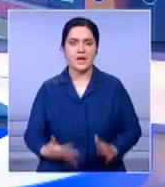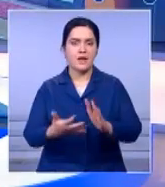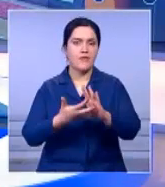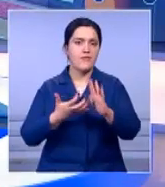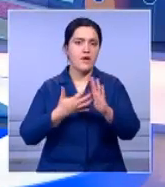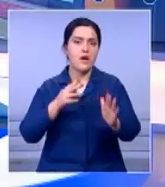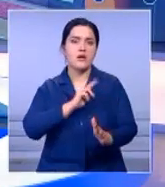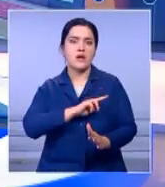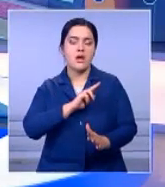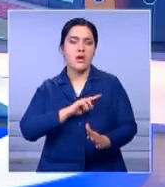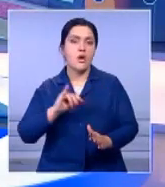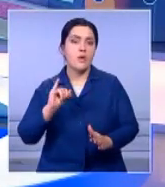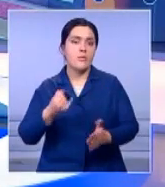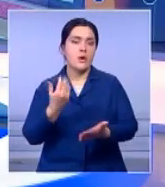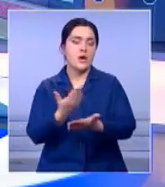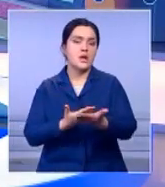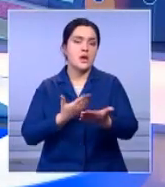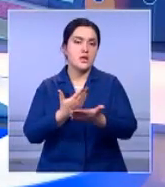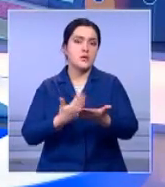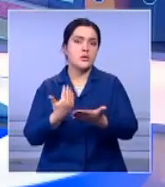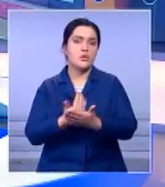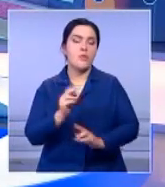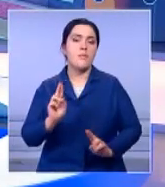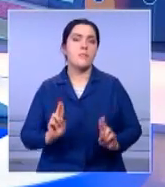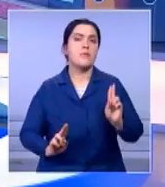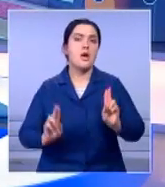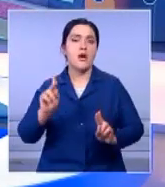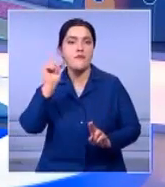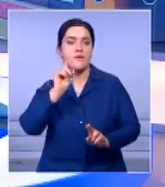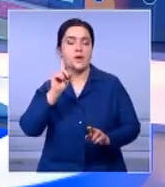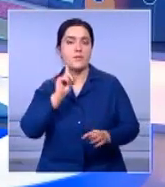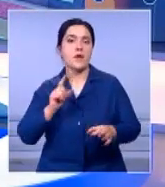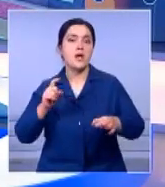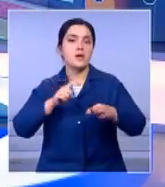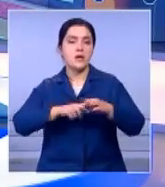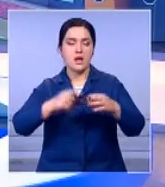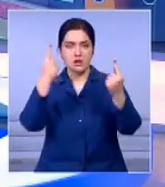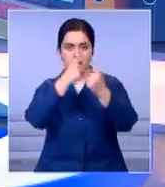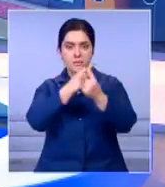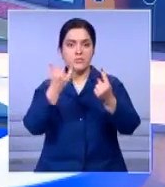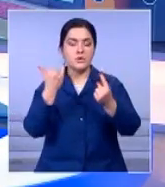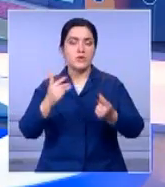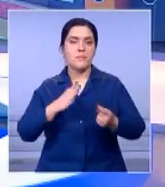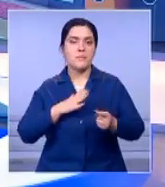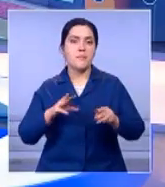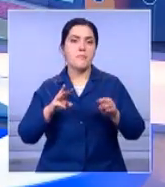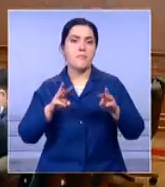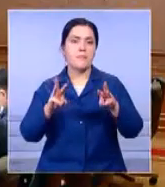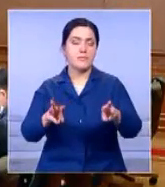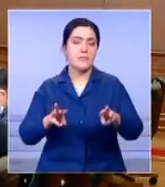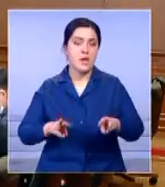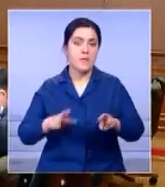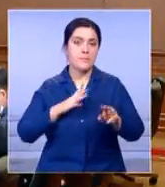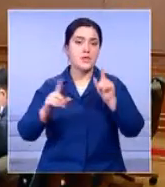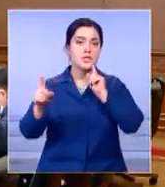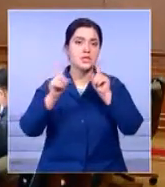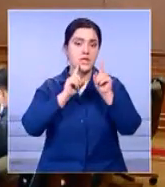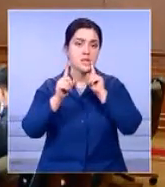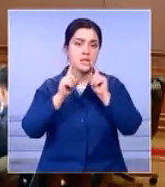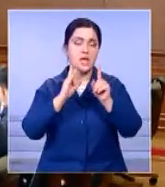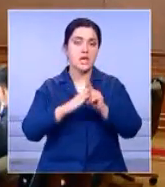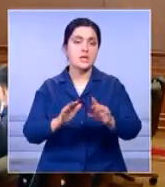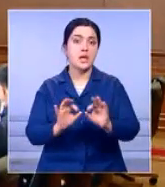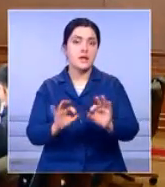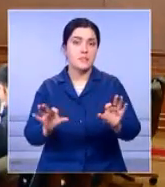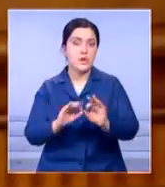О неудовлетворительной работе по разъяснению новых правил временной регистрации заявил сегодня глава правительства. На заседании Кабинета министров Бахаджан